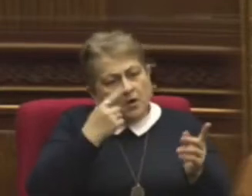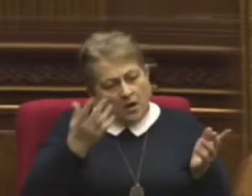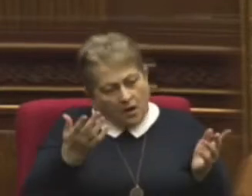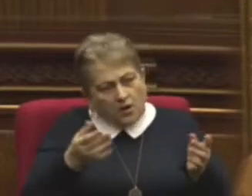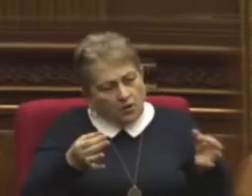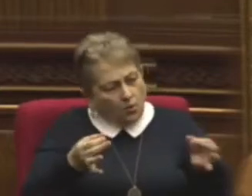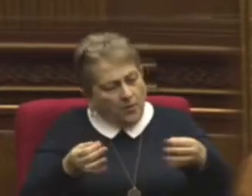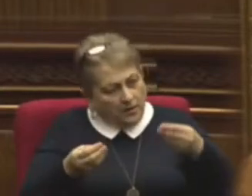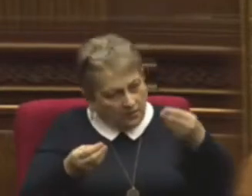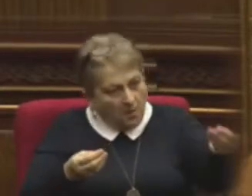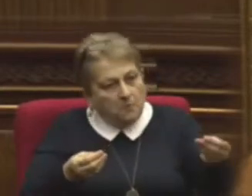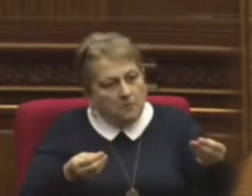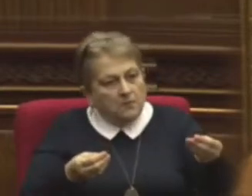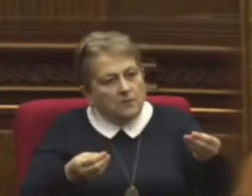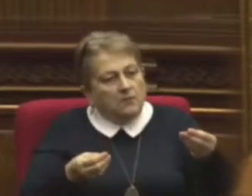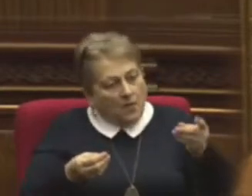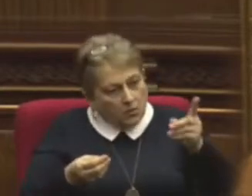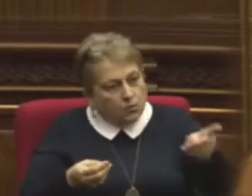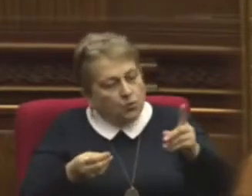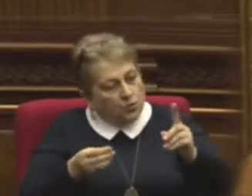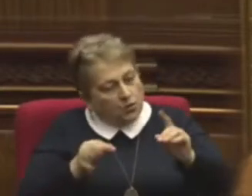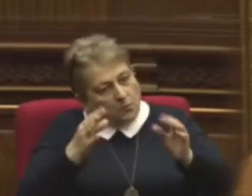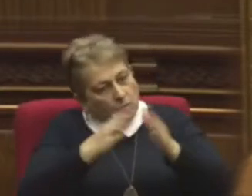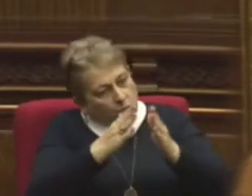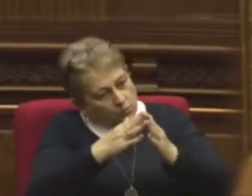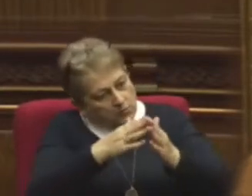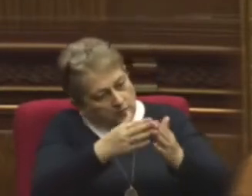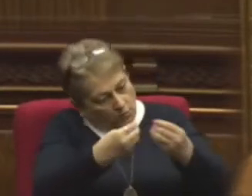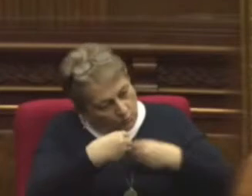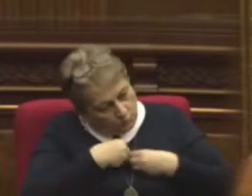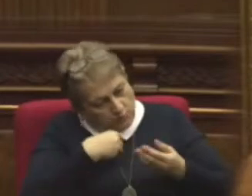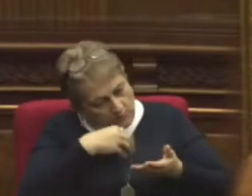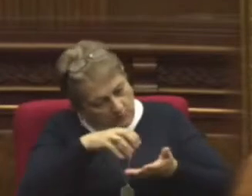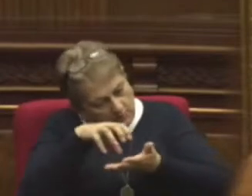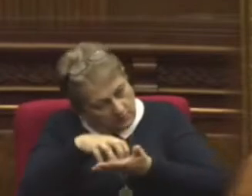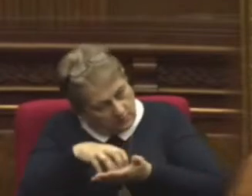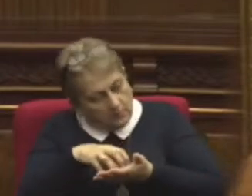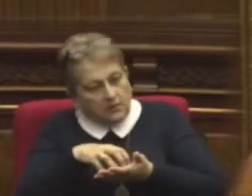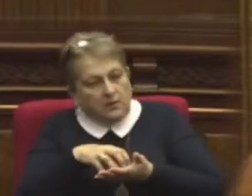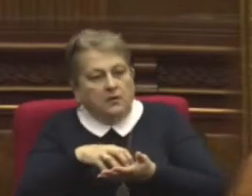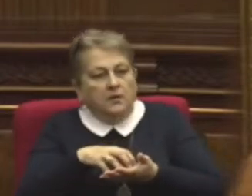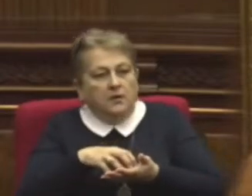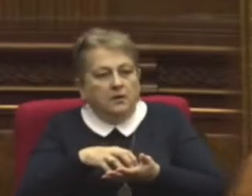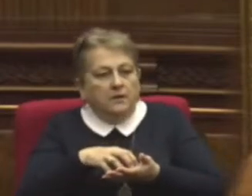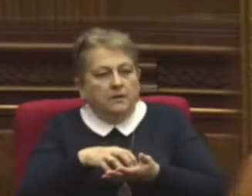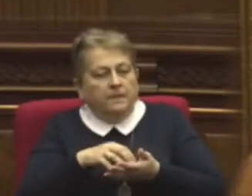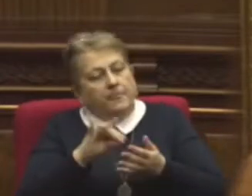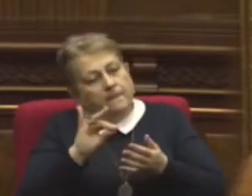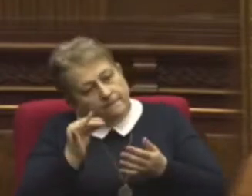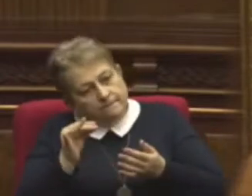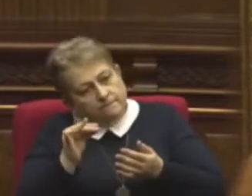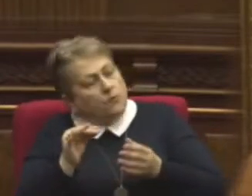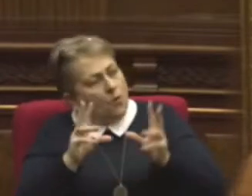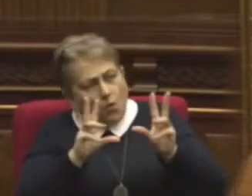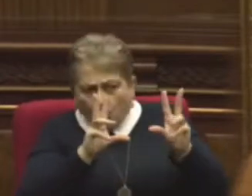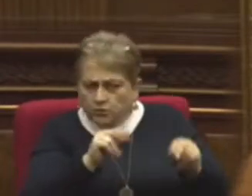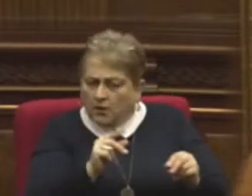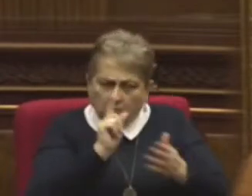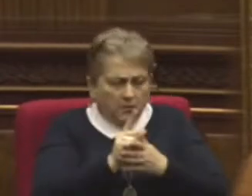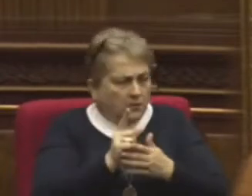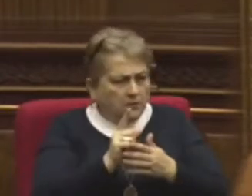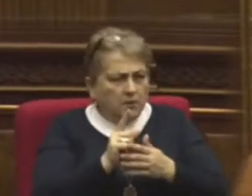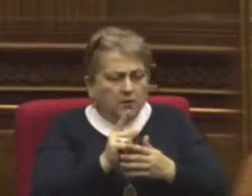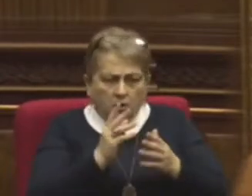ահա, քեզ կոպեկը կտամ, բայց կամ տունդ բեր ինձ հանձնիր, կամ և խոստացիր կոնկրետ